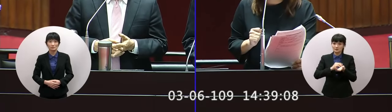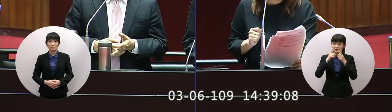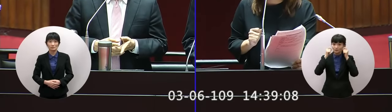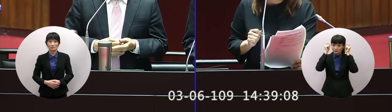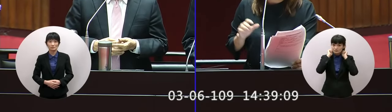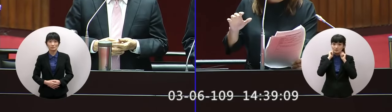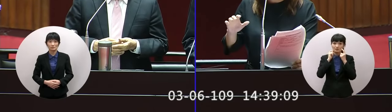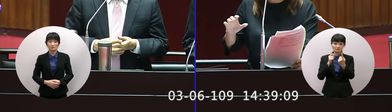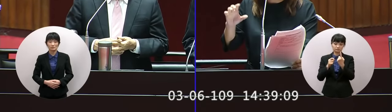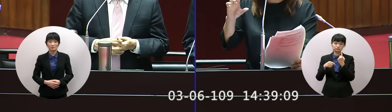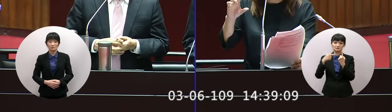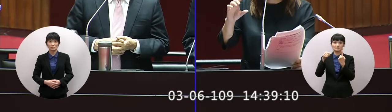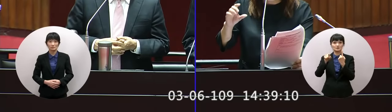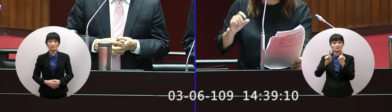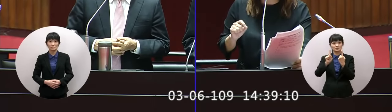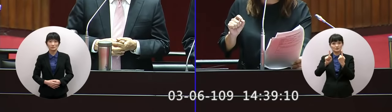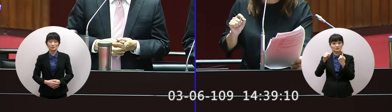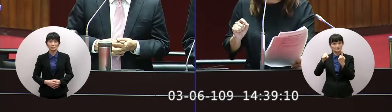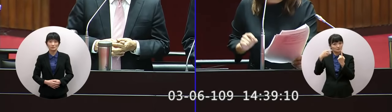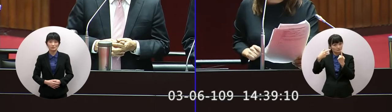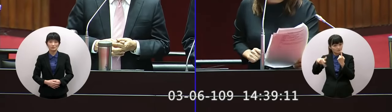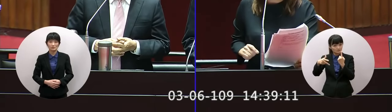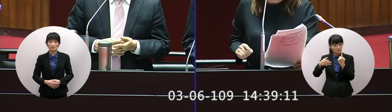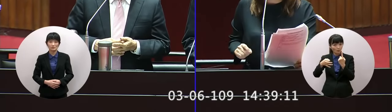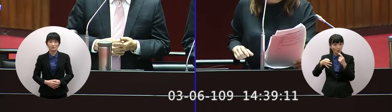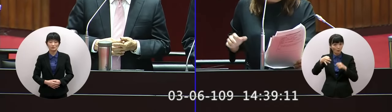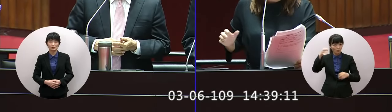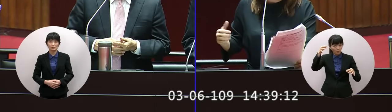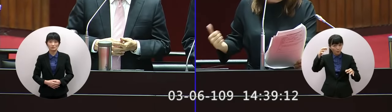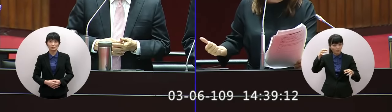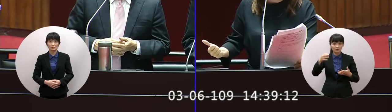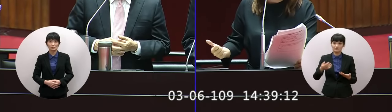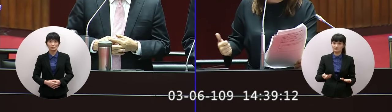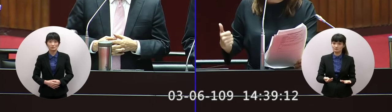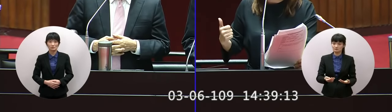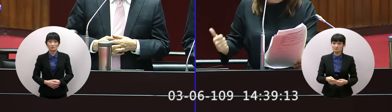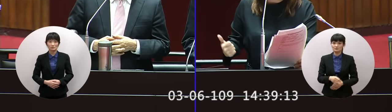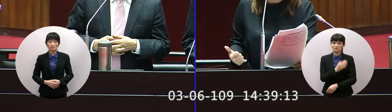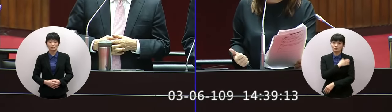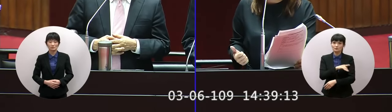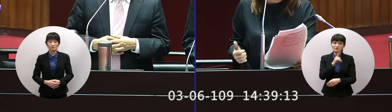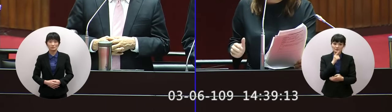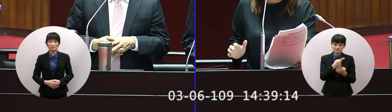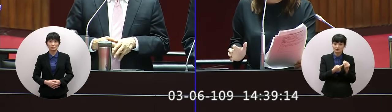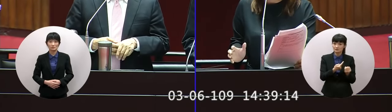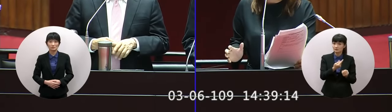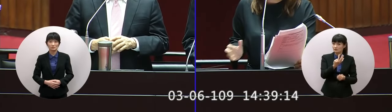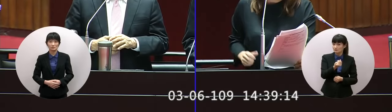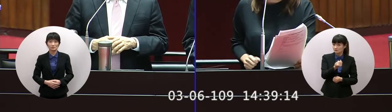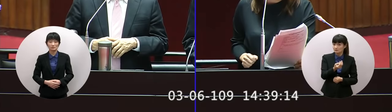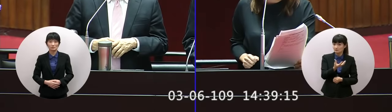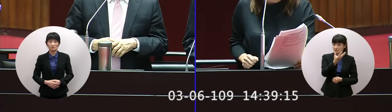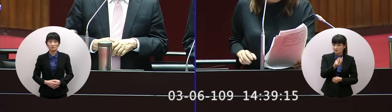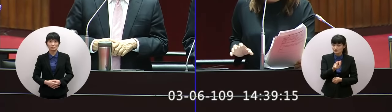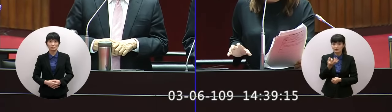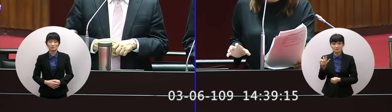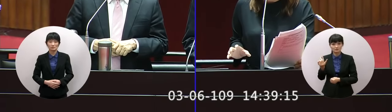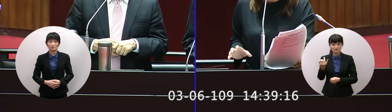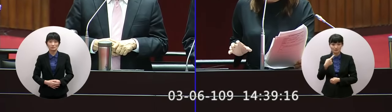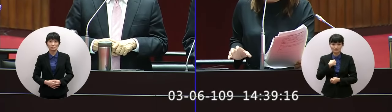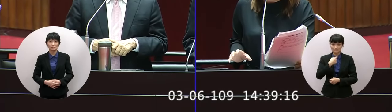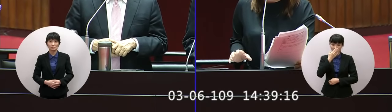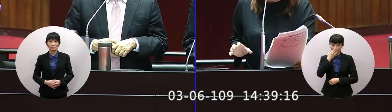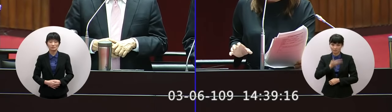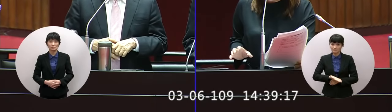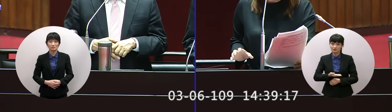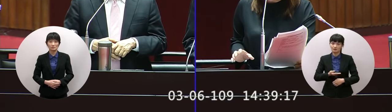要1.7块，所以它在这样子的价格差异上，它不管量也好价也好，我们都输很多。所以我